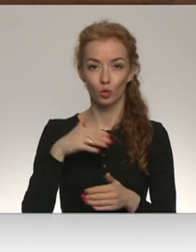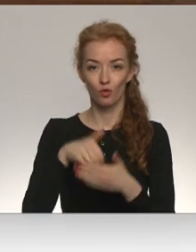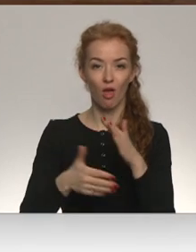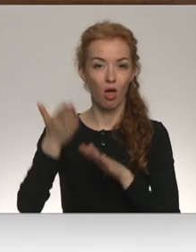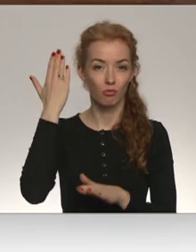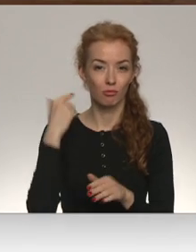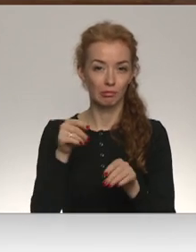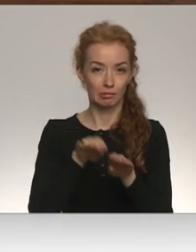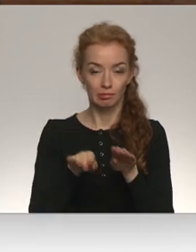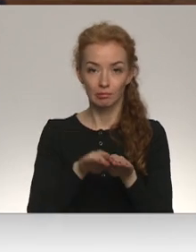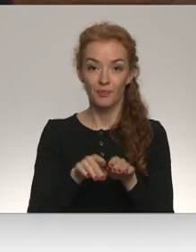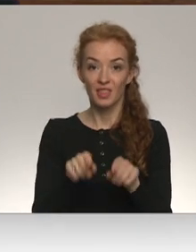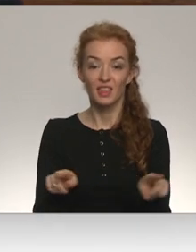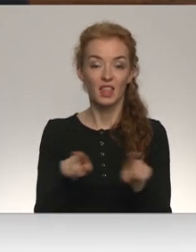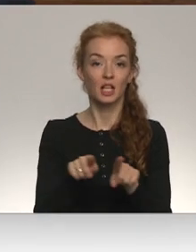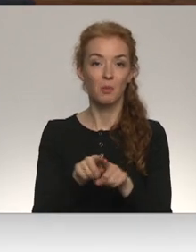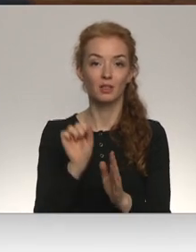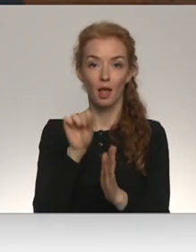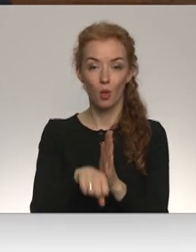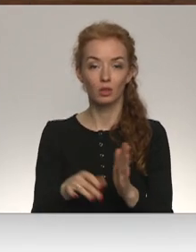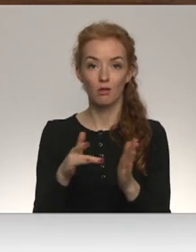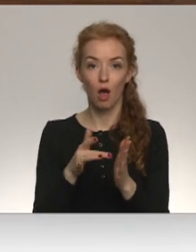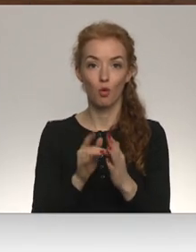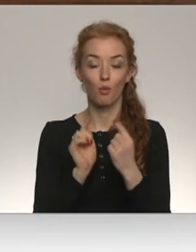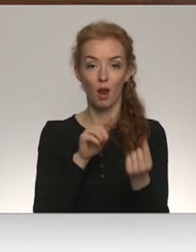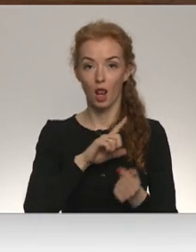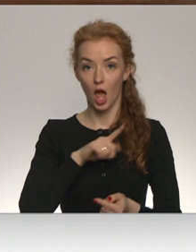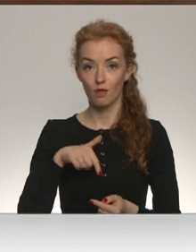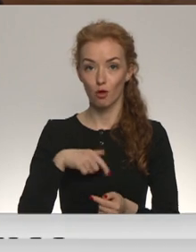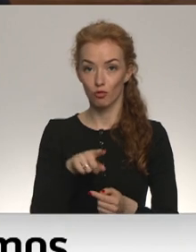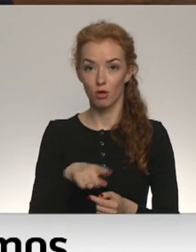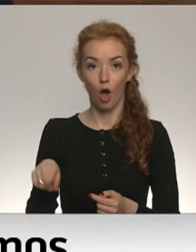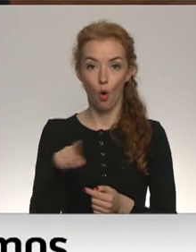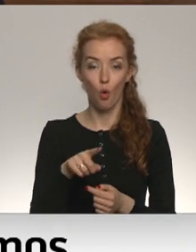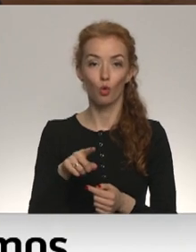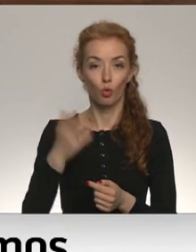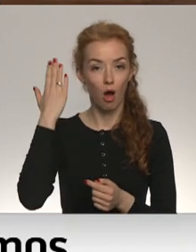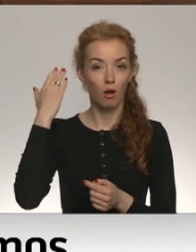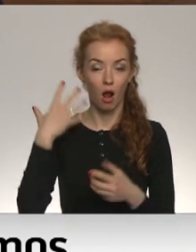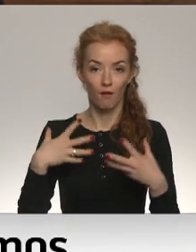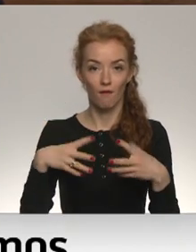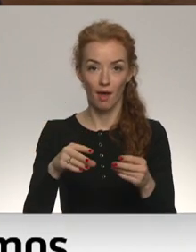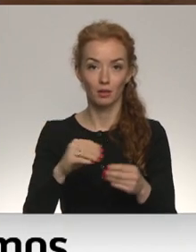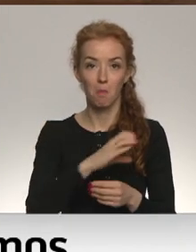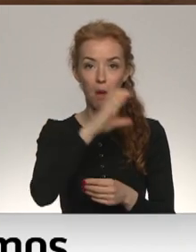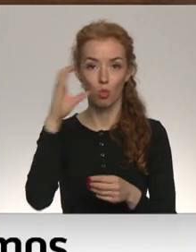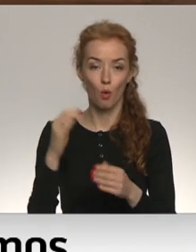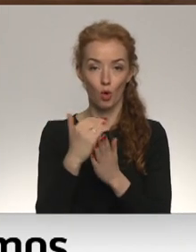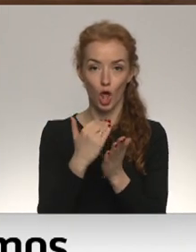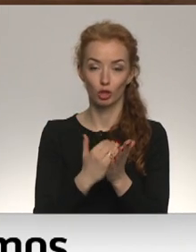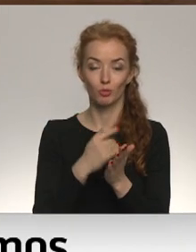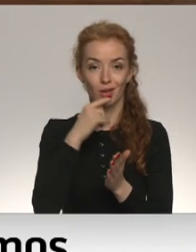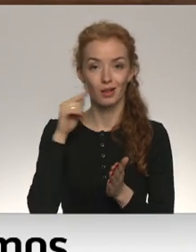DNS. Tas ir tāds pats genocīds, kādu pret latviešu tautu īstenoja padomju režīms. Krievija kā agresors ir jāsauc